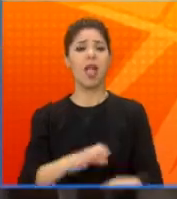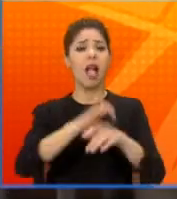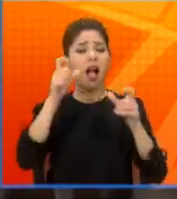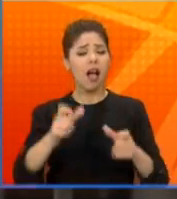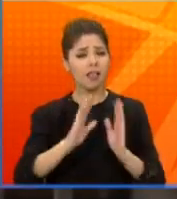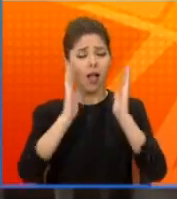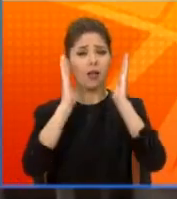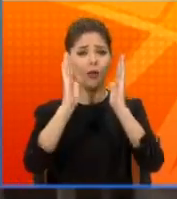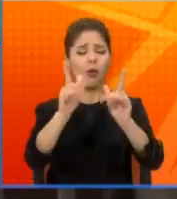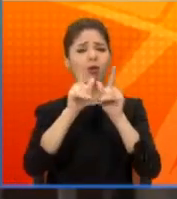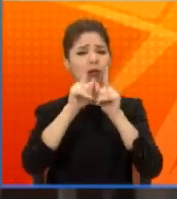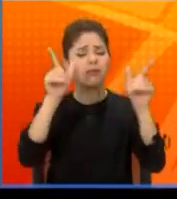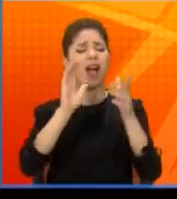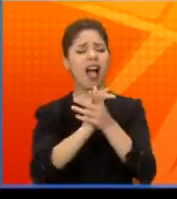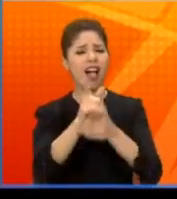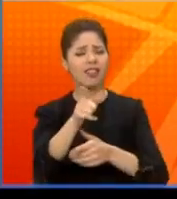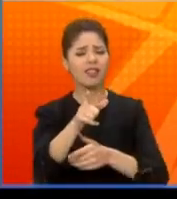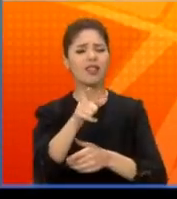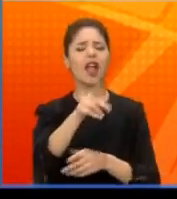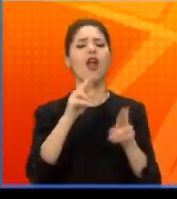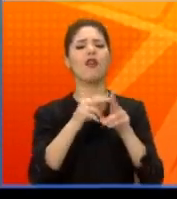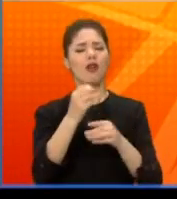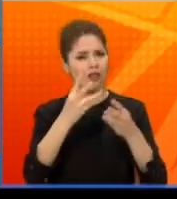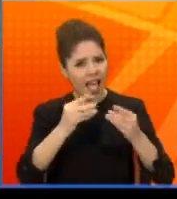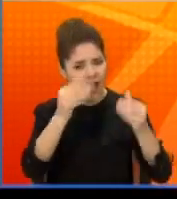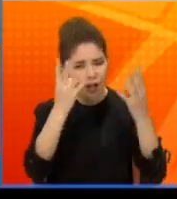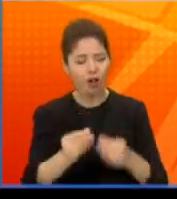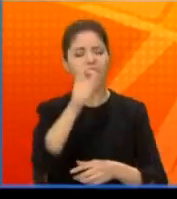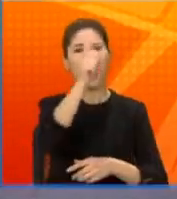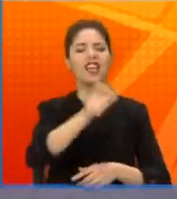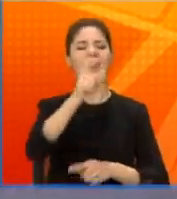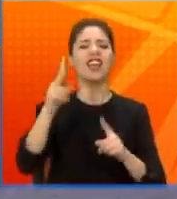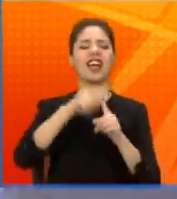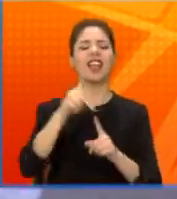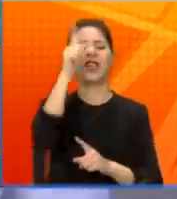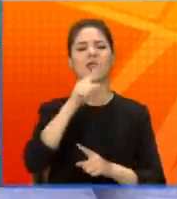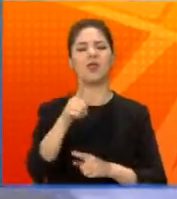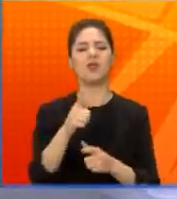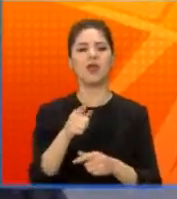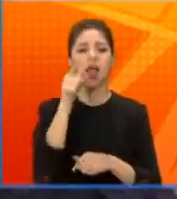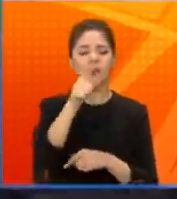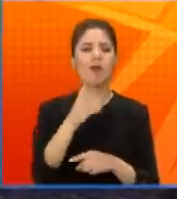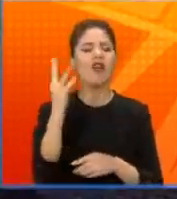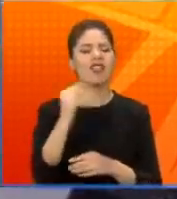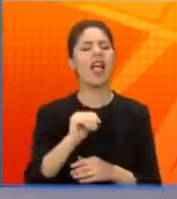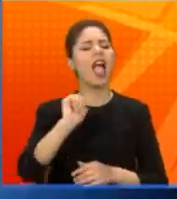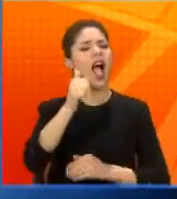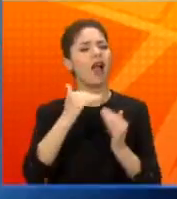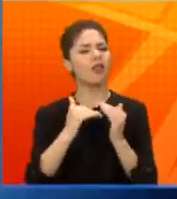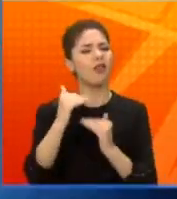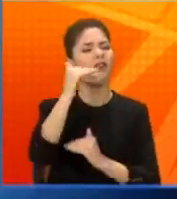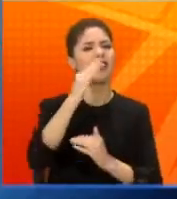Hastane koridorlarından yükselen alkışlar koronavirüsü yenenler kervanına katılanlar için ve sayı her geçen gün